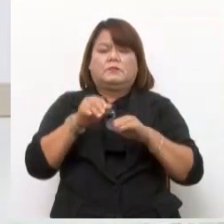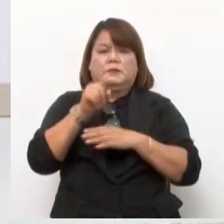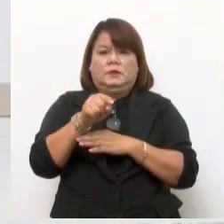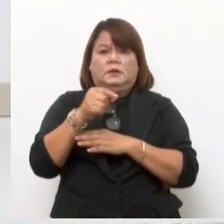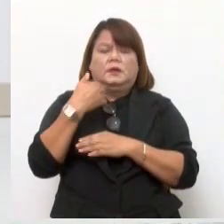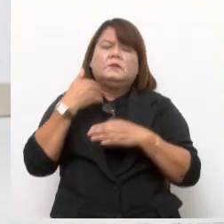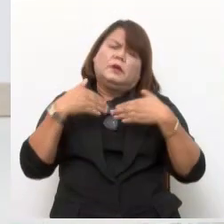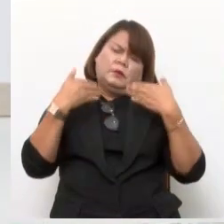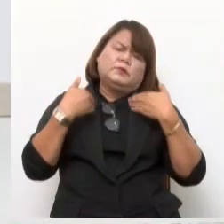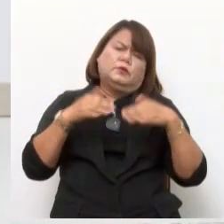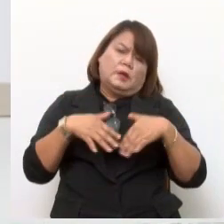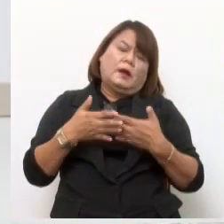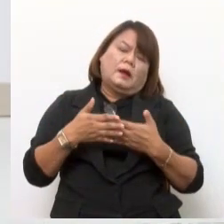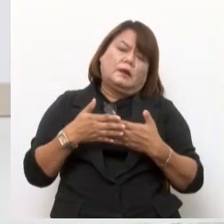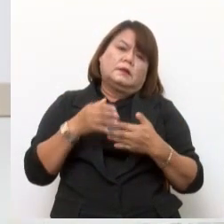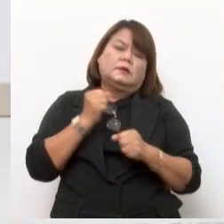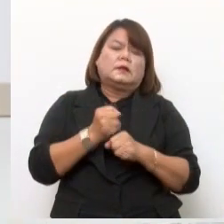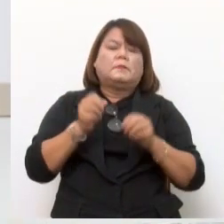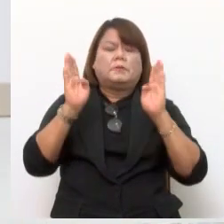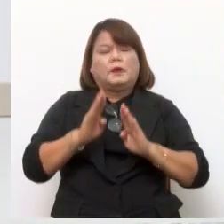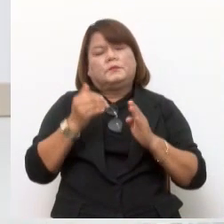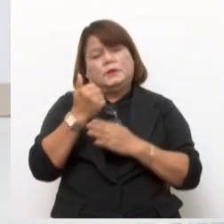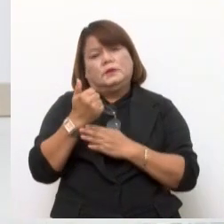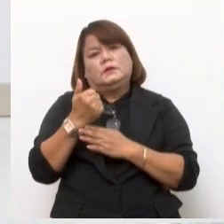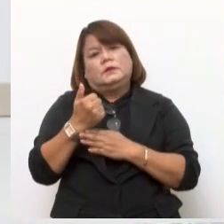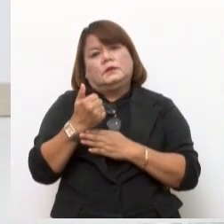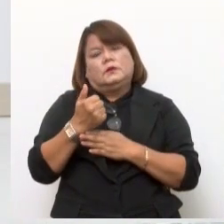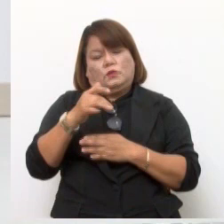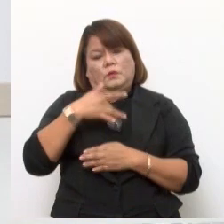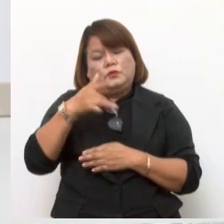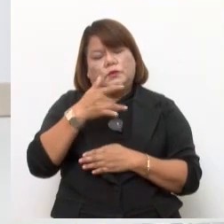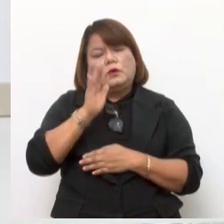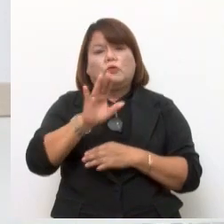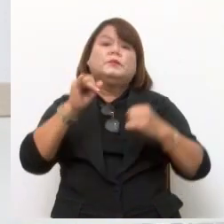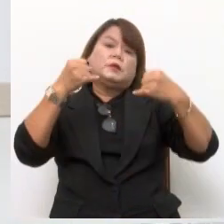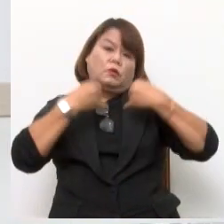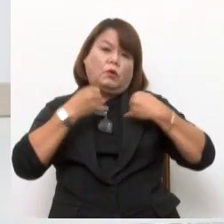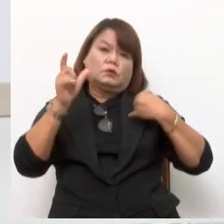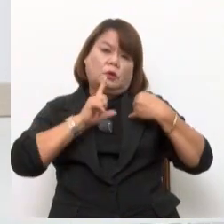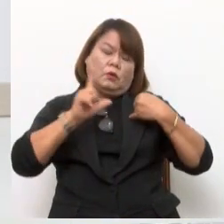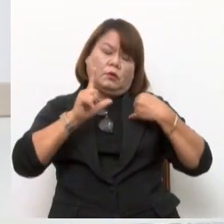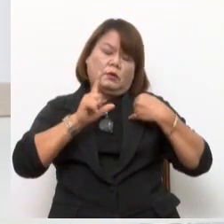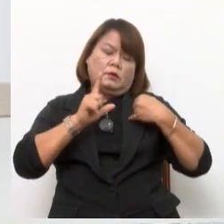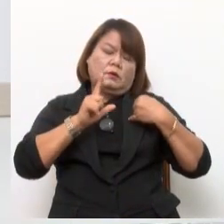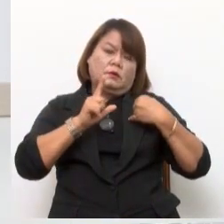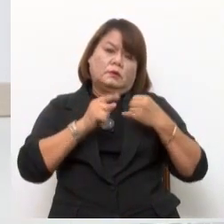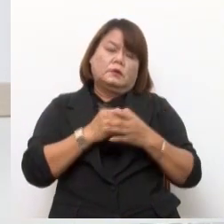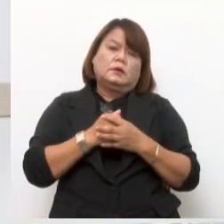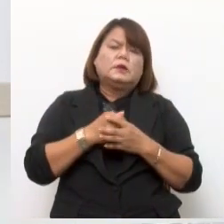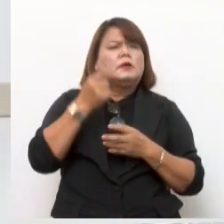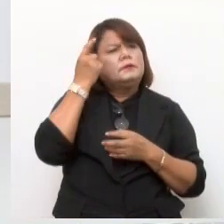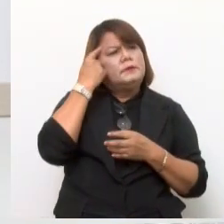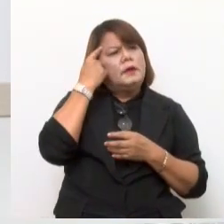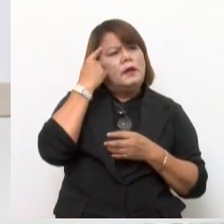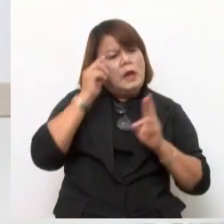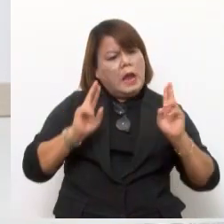ความสุขยังไงที่ได้ทำแบบนี้แล้วความรู้สึกของคนเป็นเจ้าของทองเมื่อถ้าหากเขาได้หาย